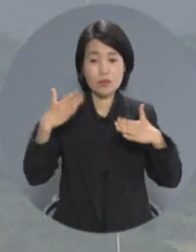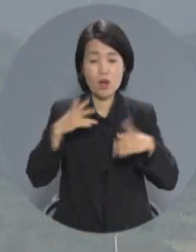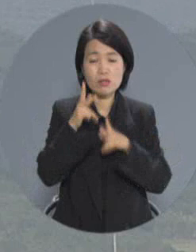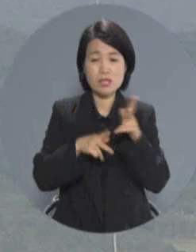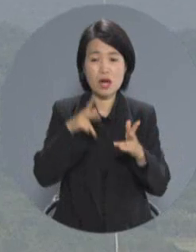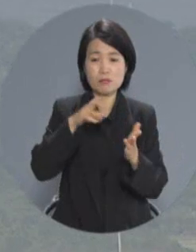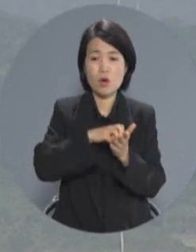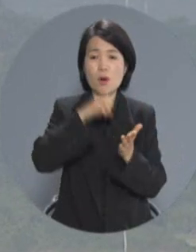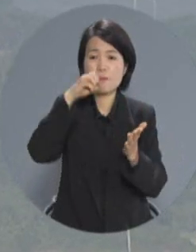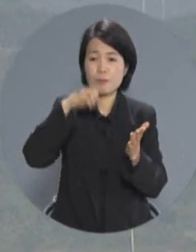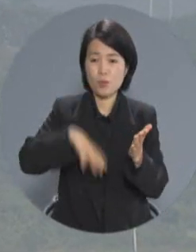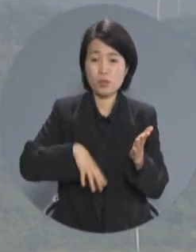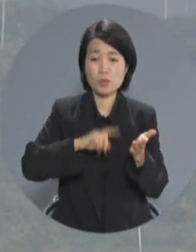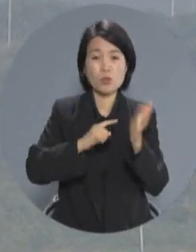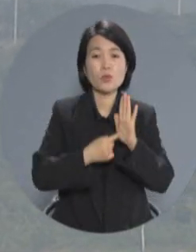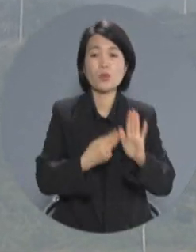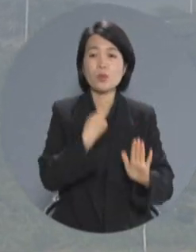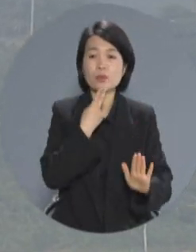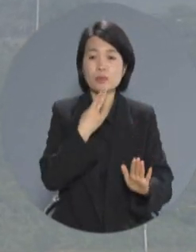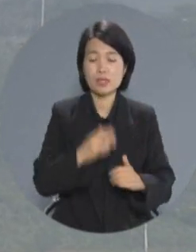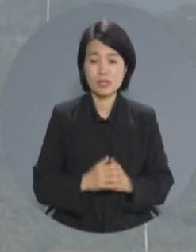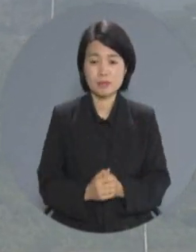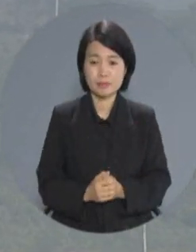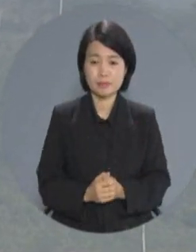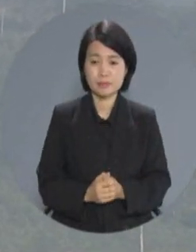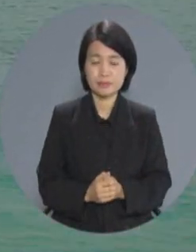사업은 별도로 언급되지 않았습니다.